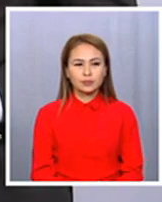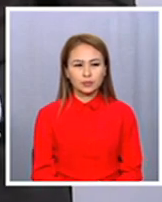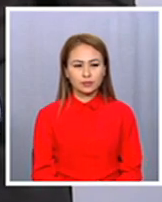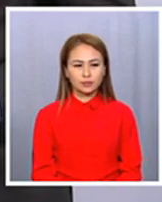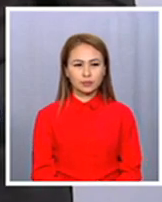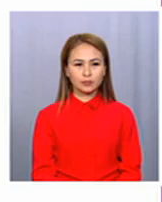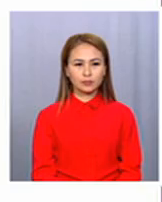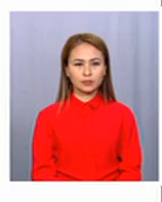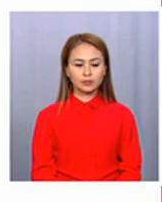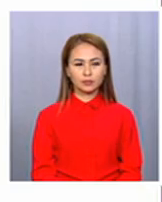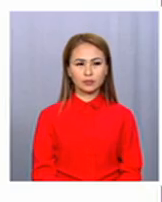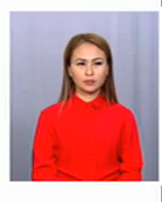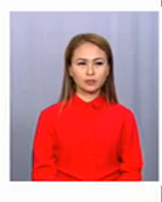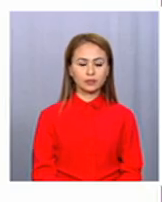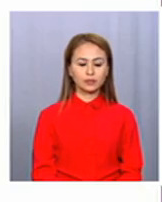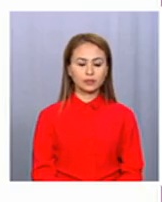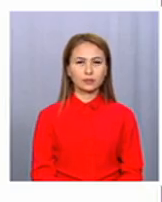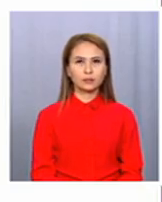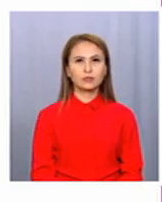Дос іздемеу.